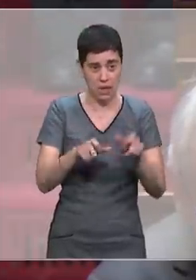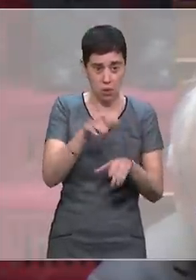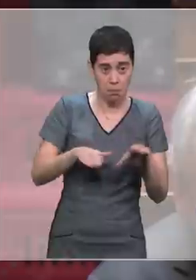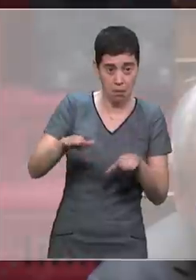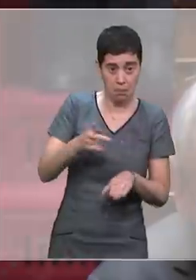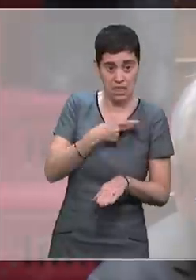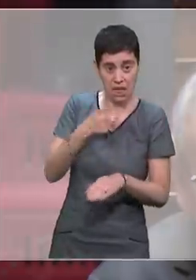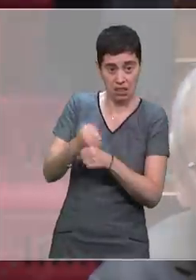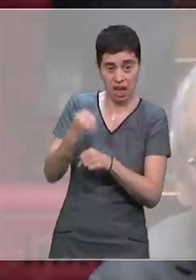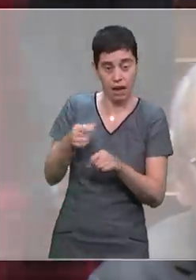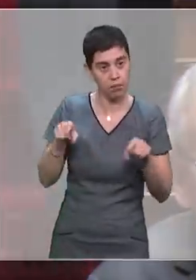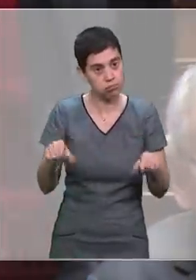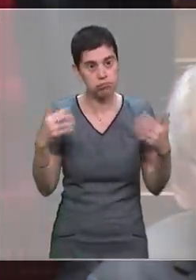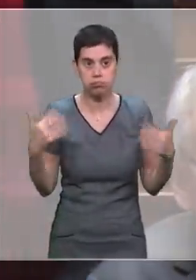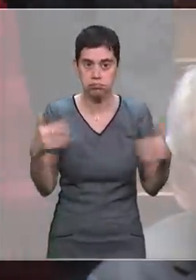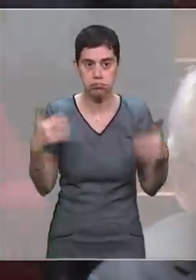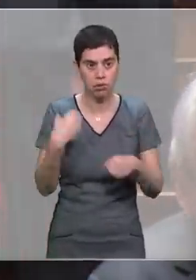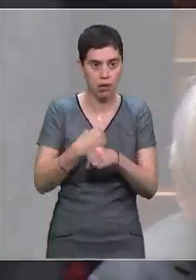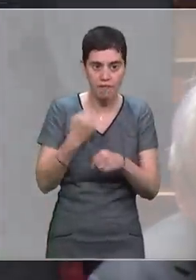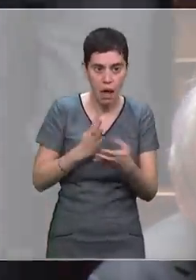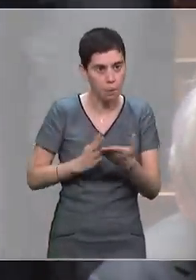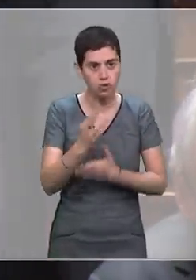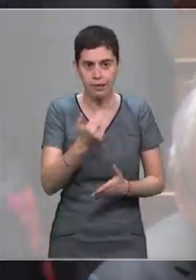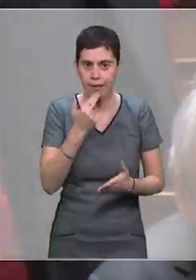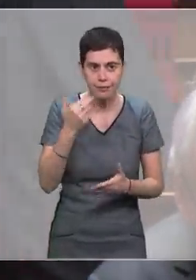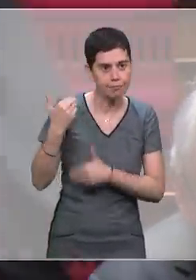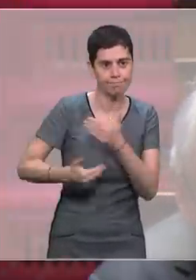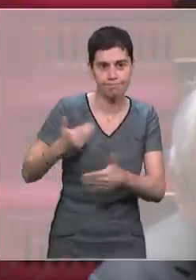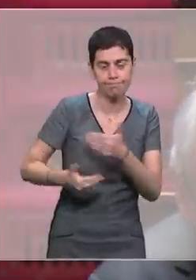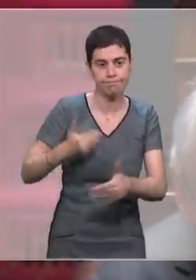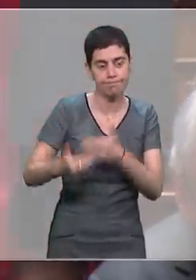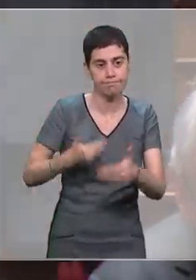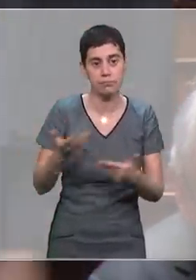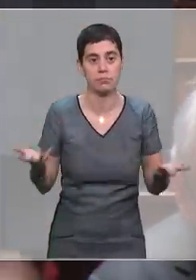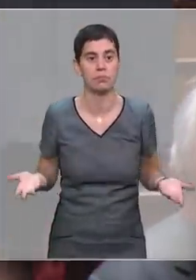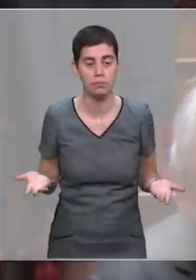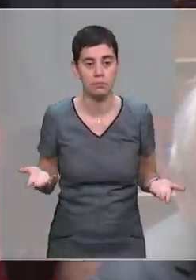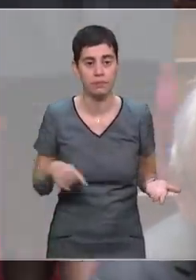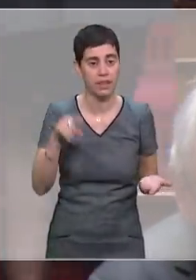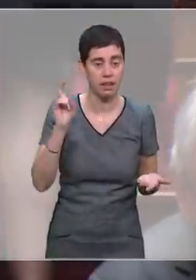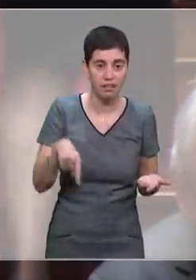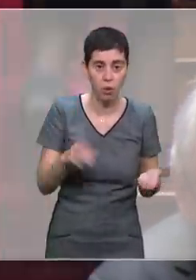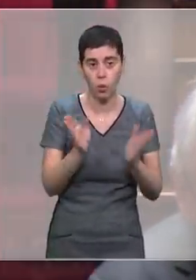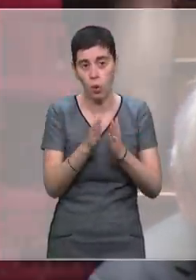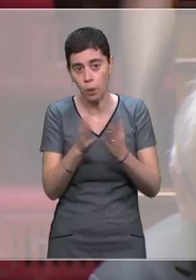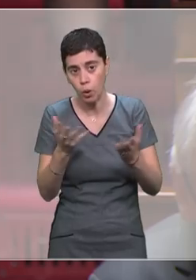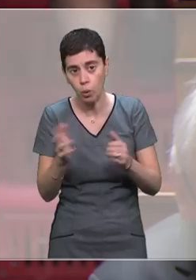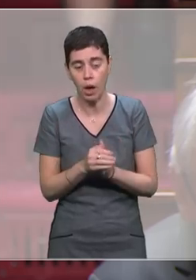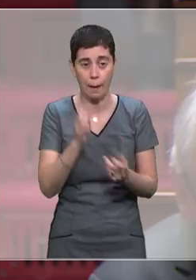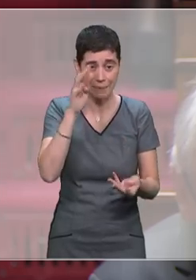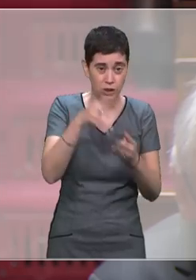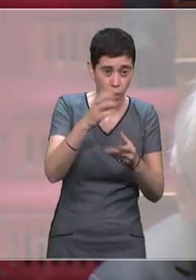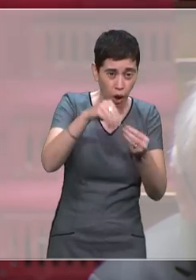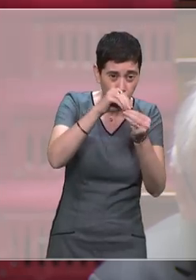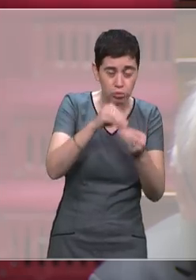pourtant à mener un travail et des projets de qualité, les demandes sans fin d'adaptation, l'accroissement des missions,